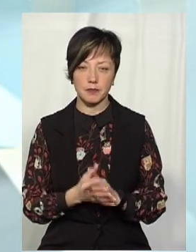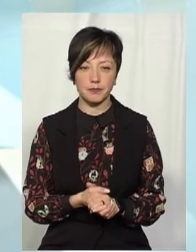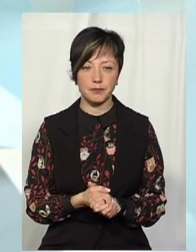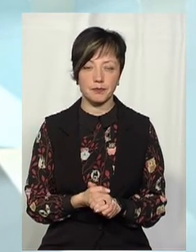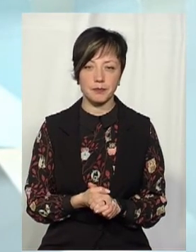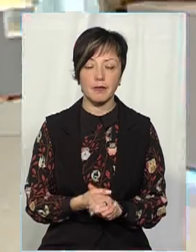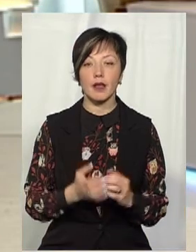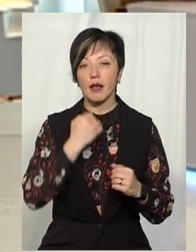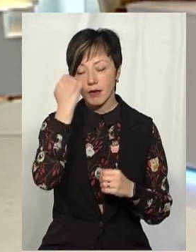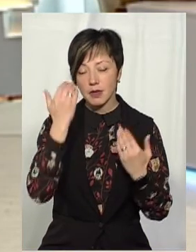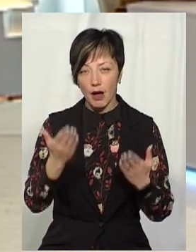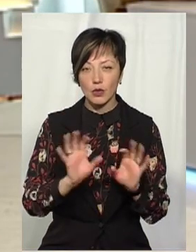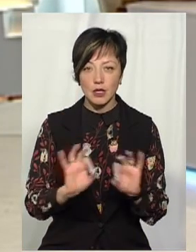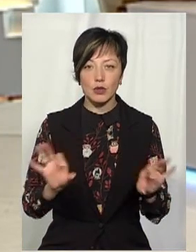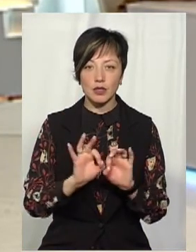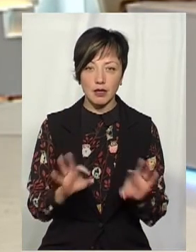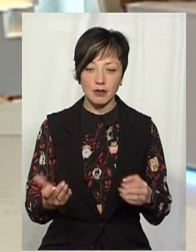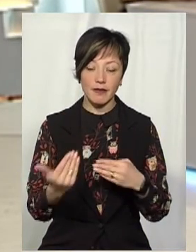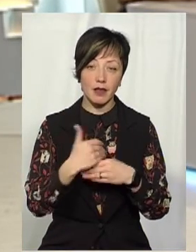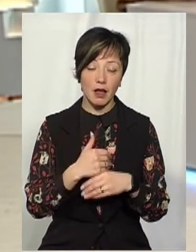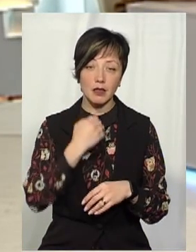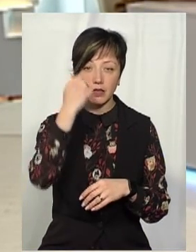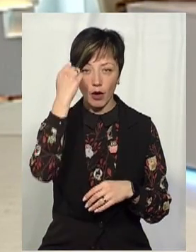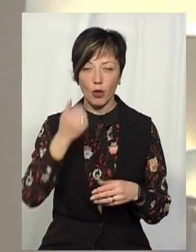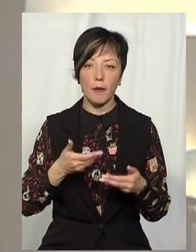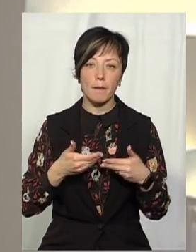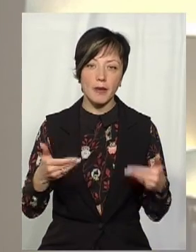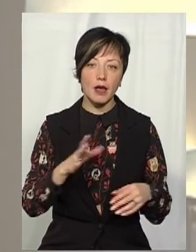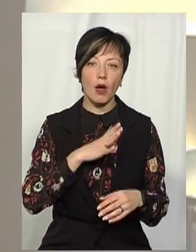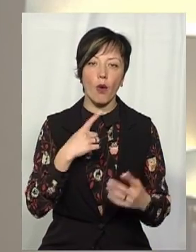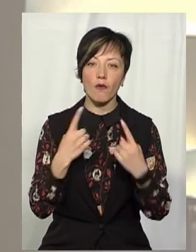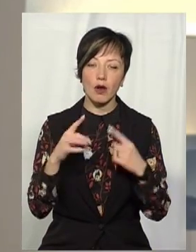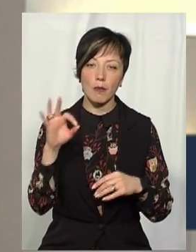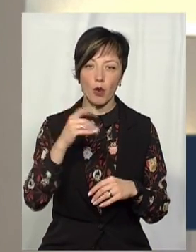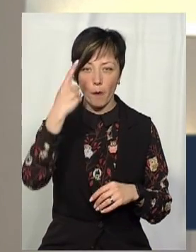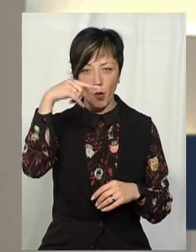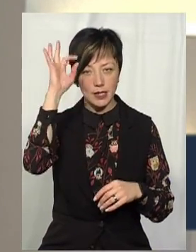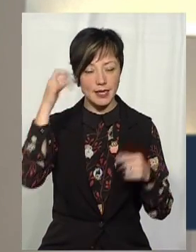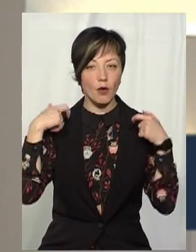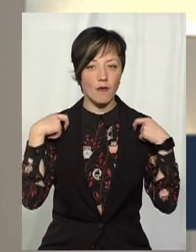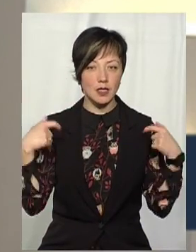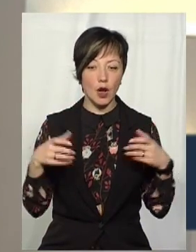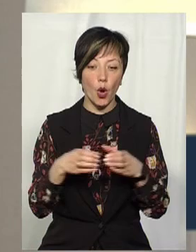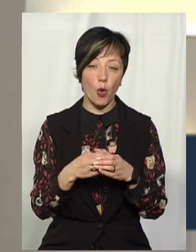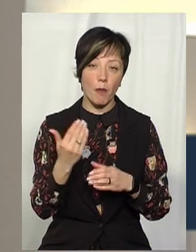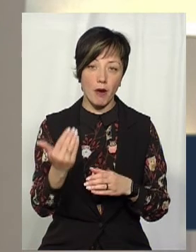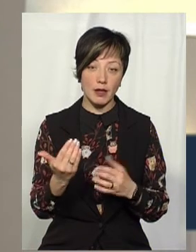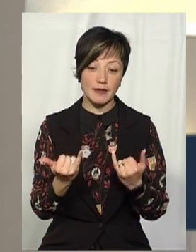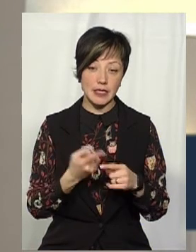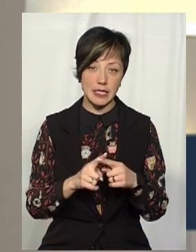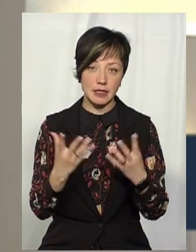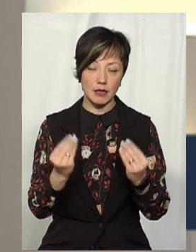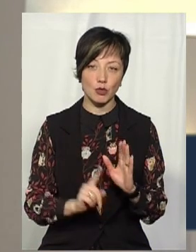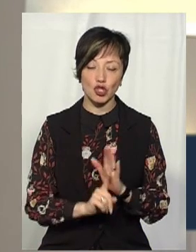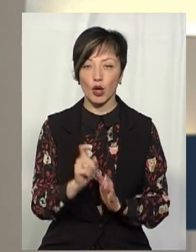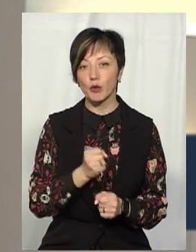сіл. Я вам дякую за роз'яснення, дякую, що завітали. Ми говорили сьогодні про поліцейських офіцерів громади, які у ці дні